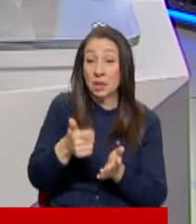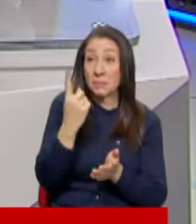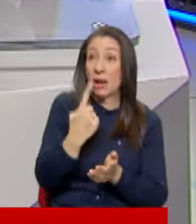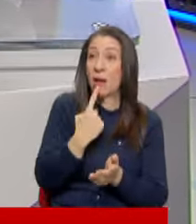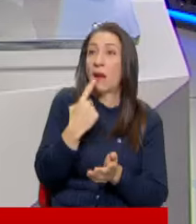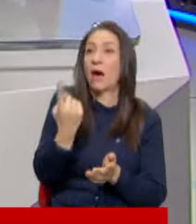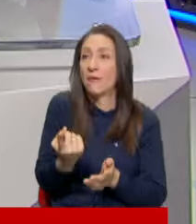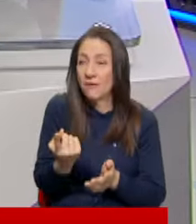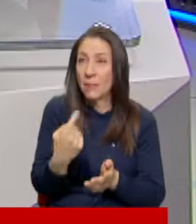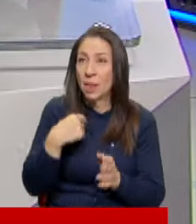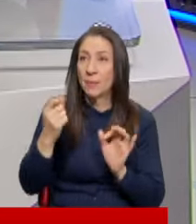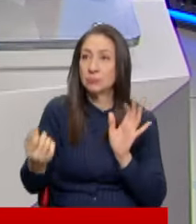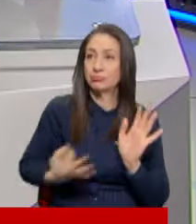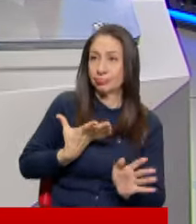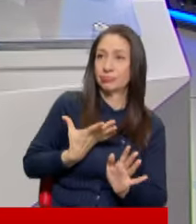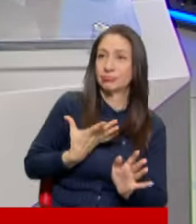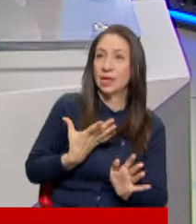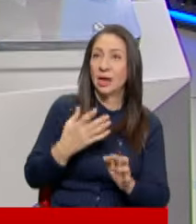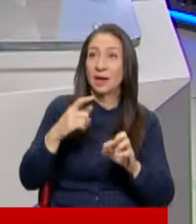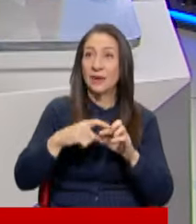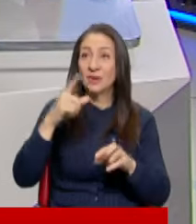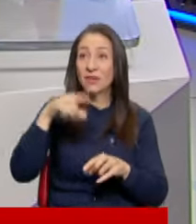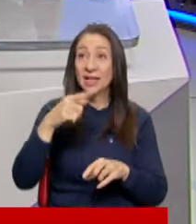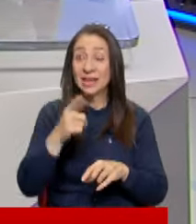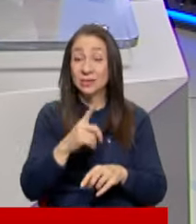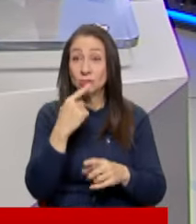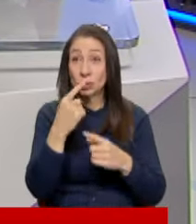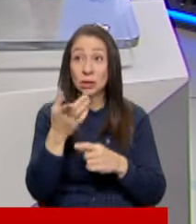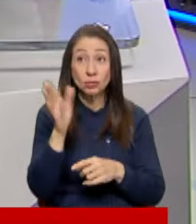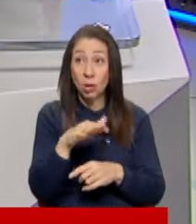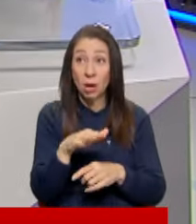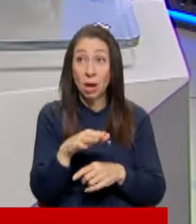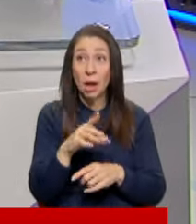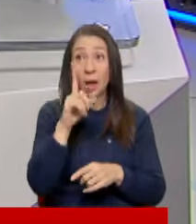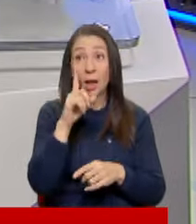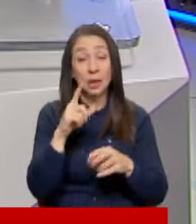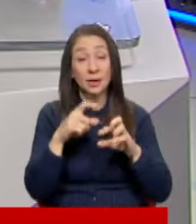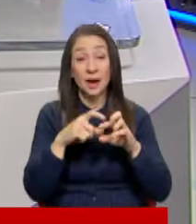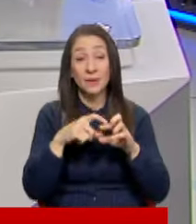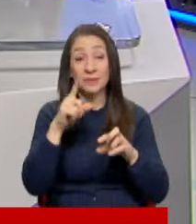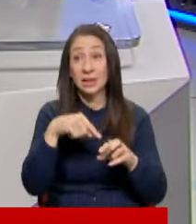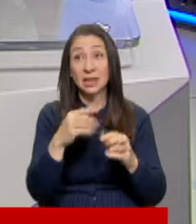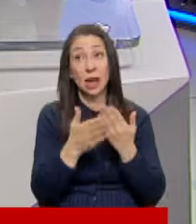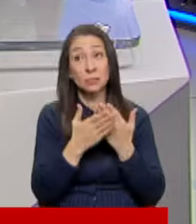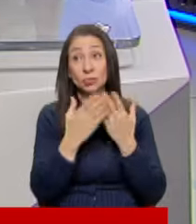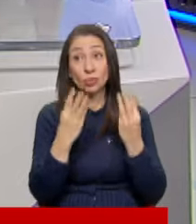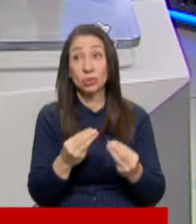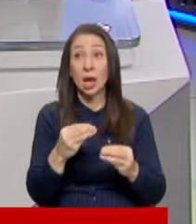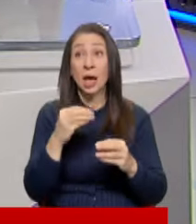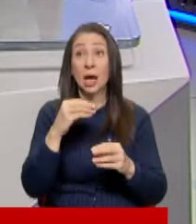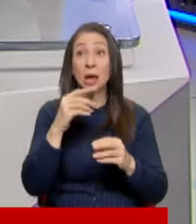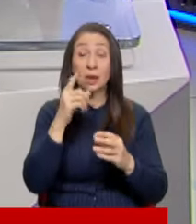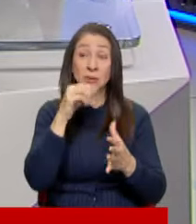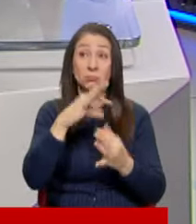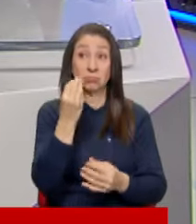söz söyledim diye beni hemen attılar Rafet Vergili söylediklerinden sonra Allah Rafet Vergili yardımcı olsun Rafet Vergili